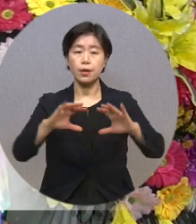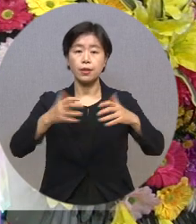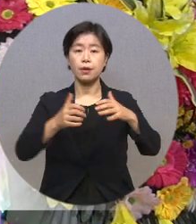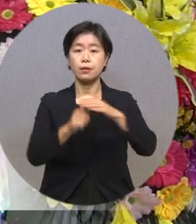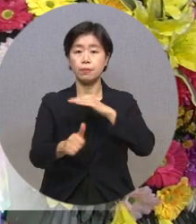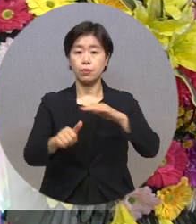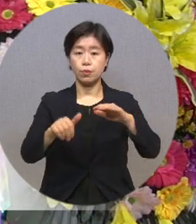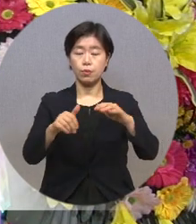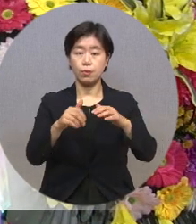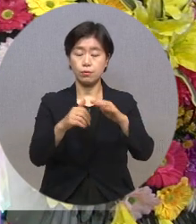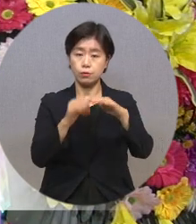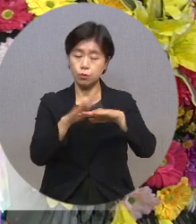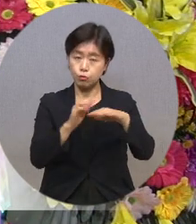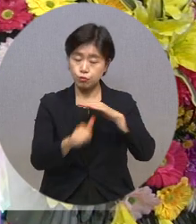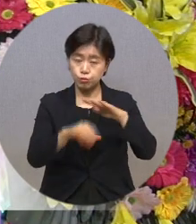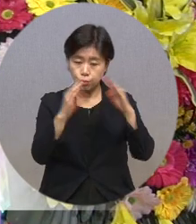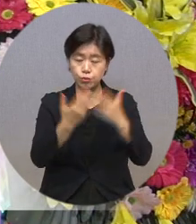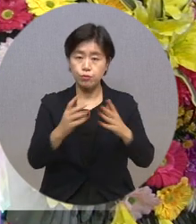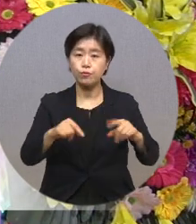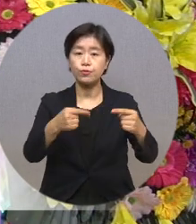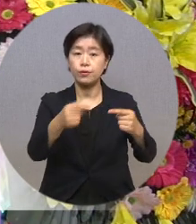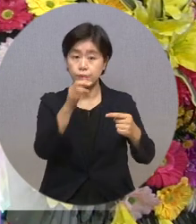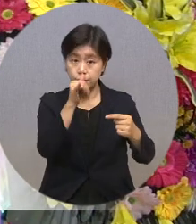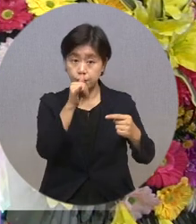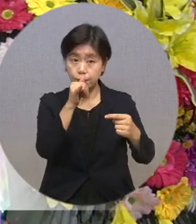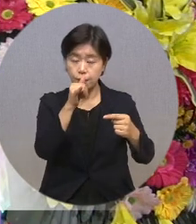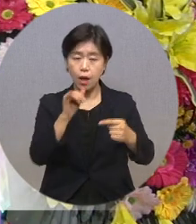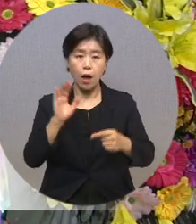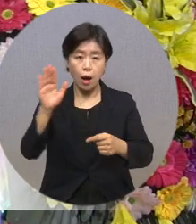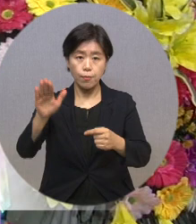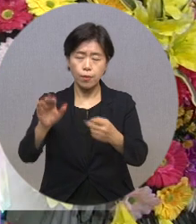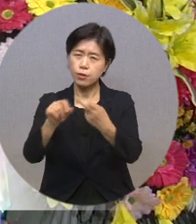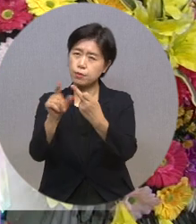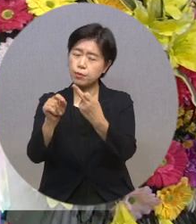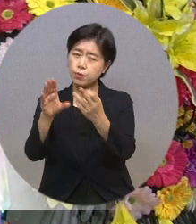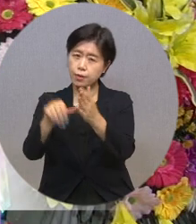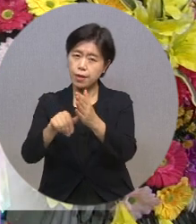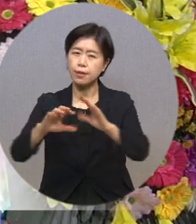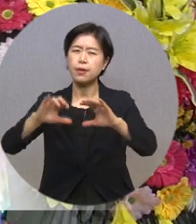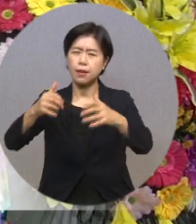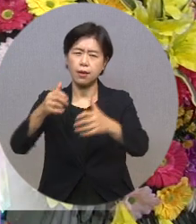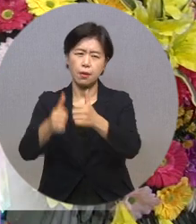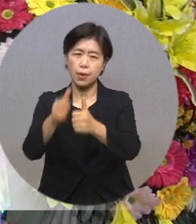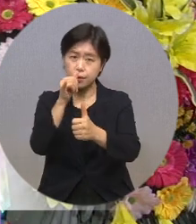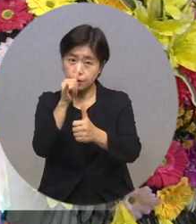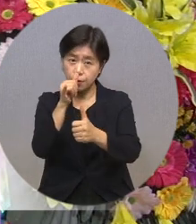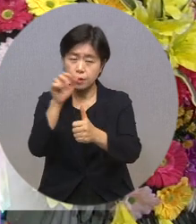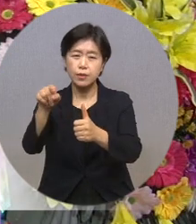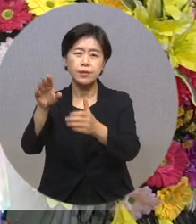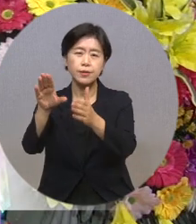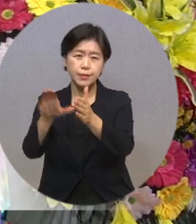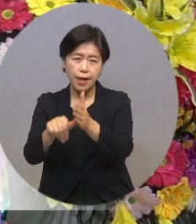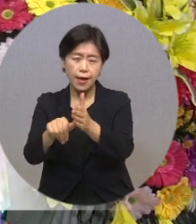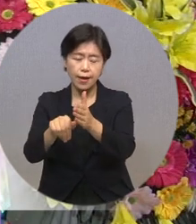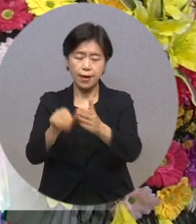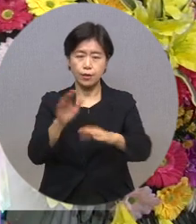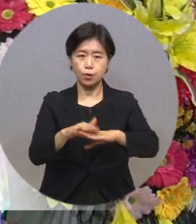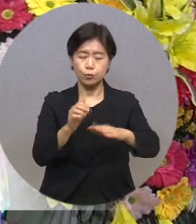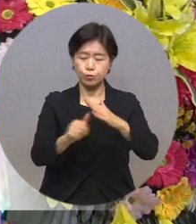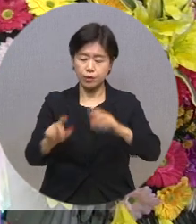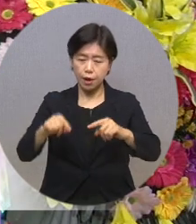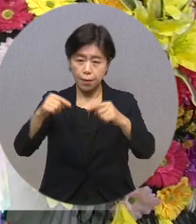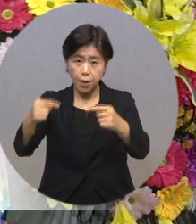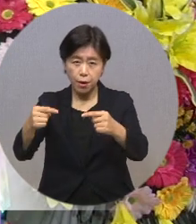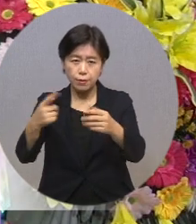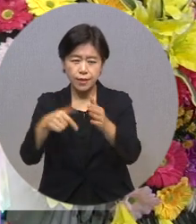대회인데요. 저희가 12월에 경기가 있어요. 세계 선수권 대회가. 그때 선수들의 기량을 확인을 하고자